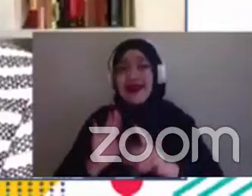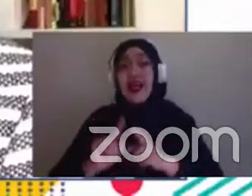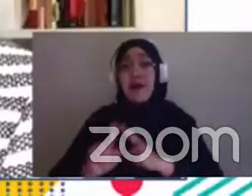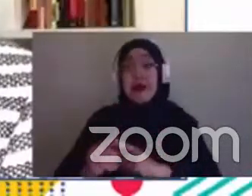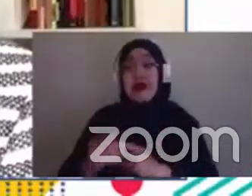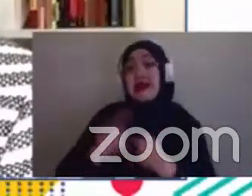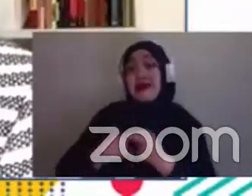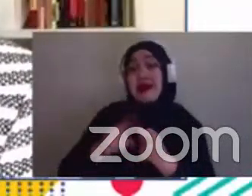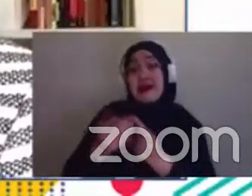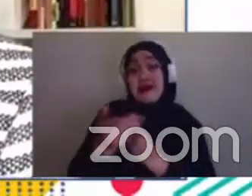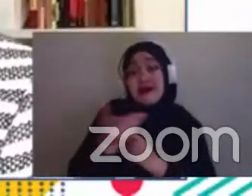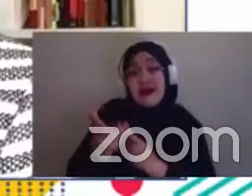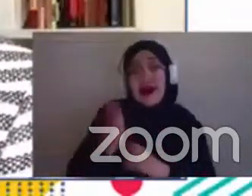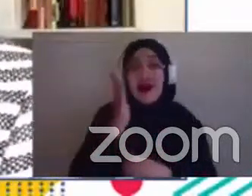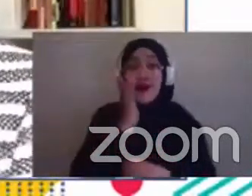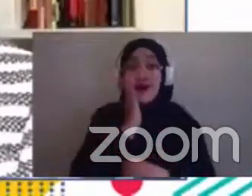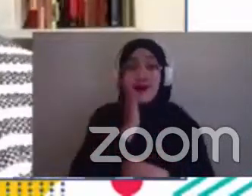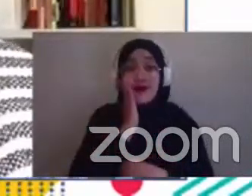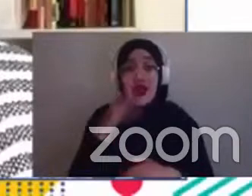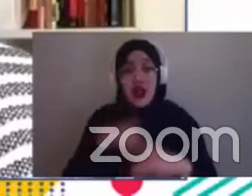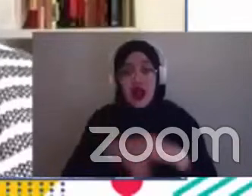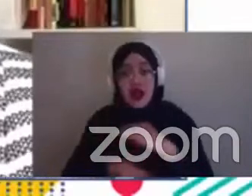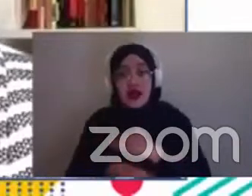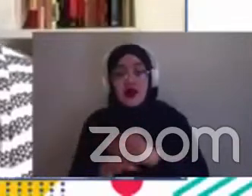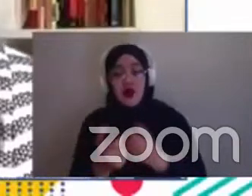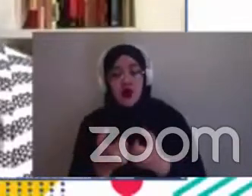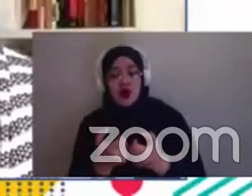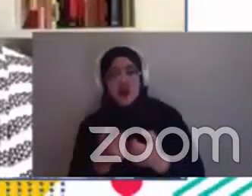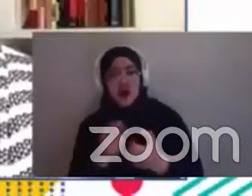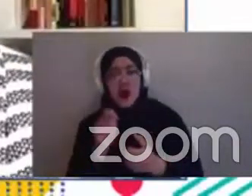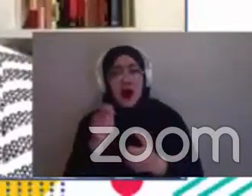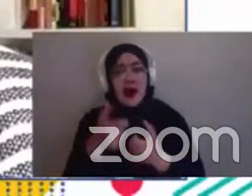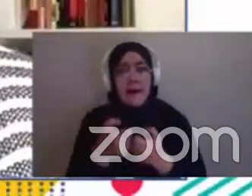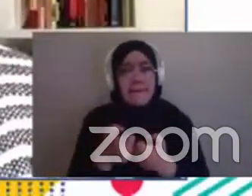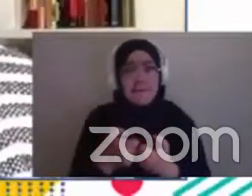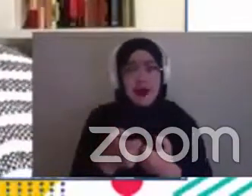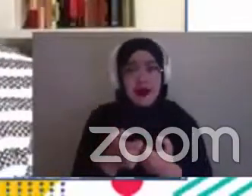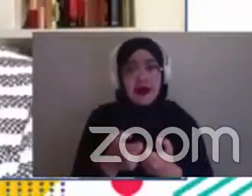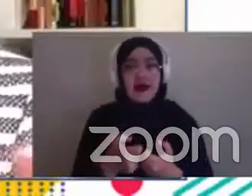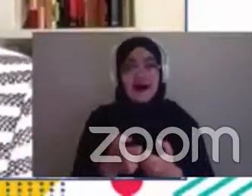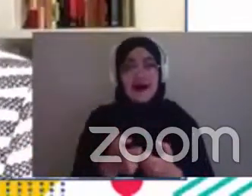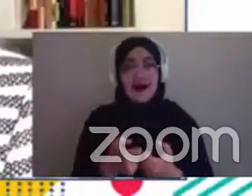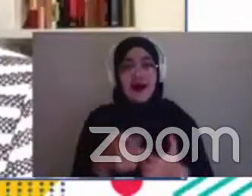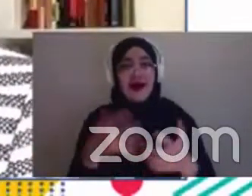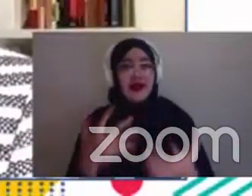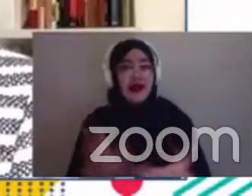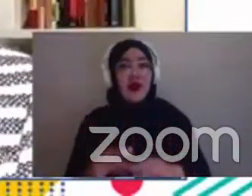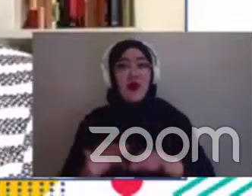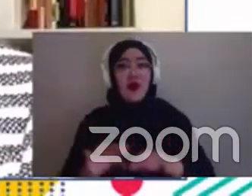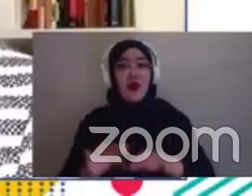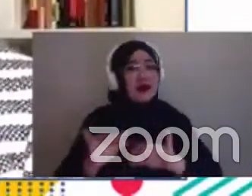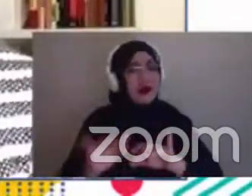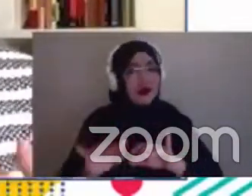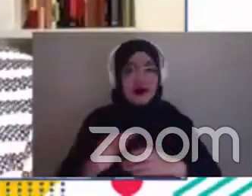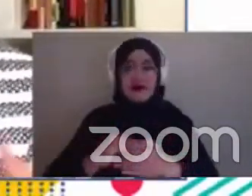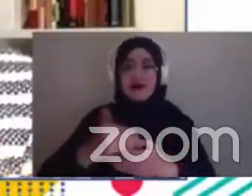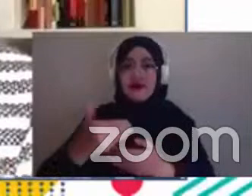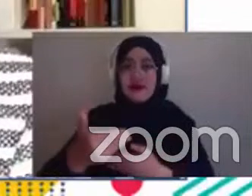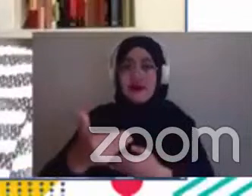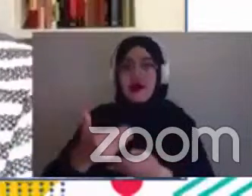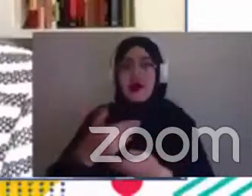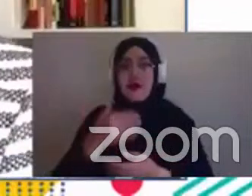lahir sudah memegang atau sudah melihat HP ataupun komputer, itu memang cenderung lebih